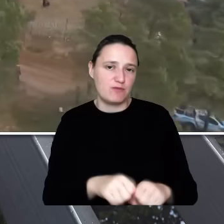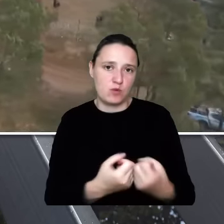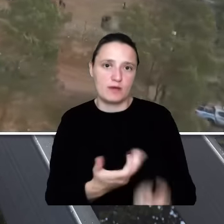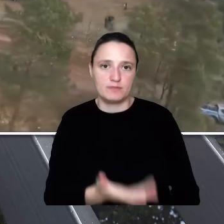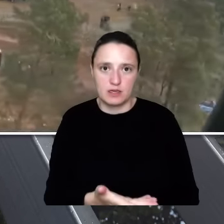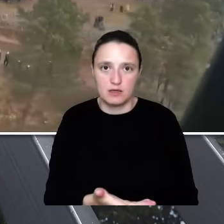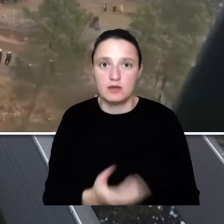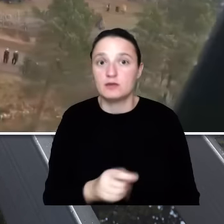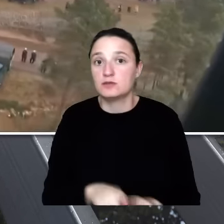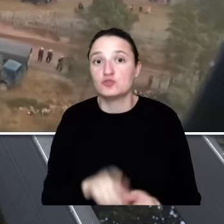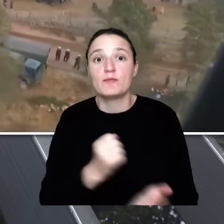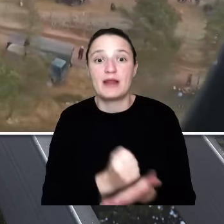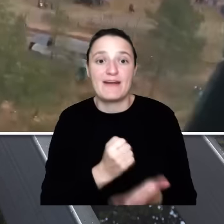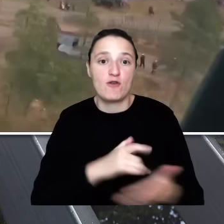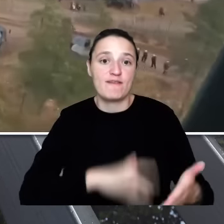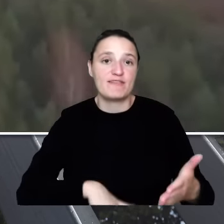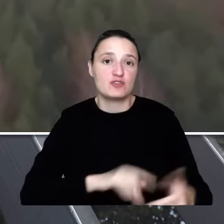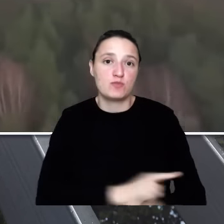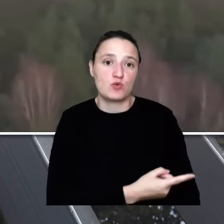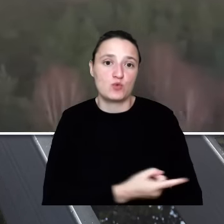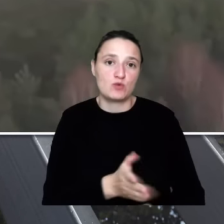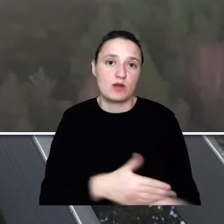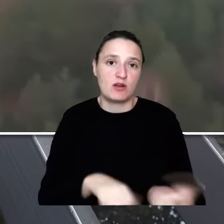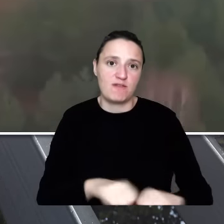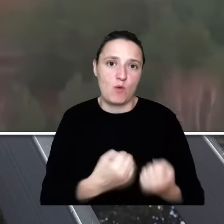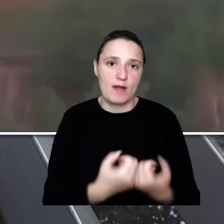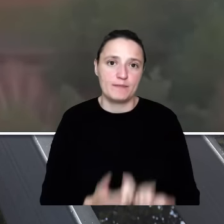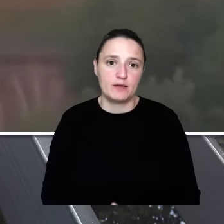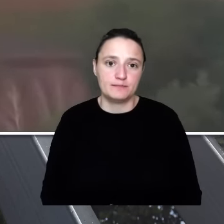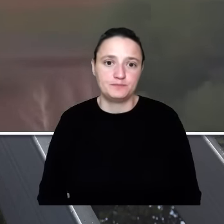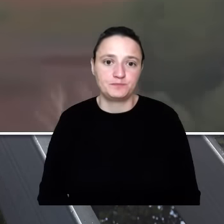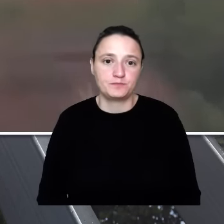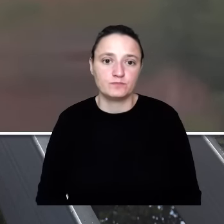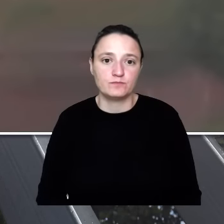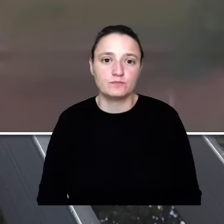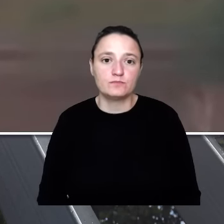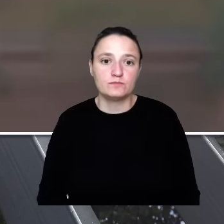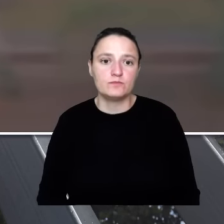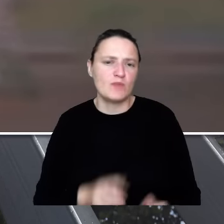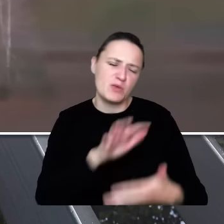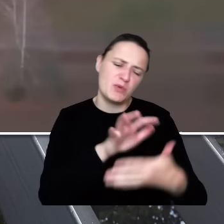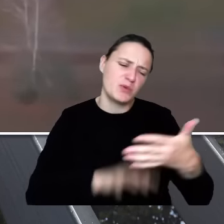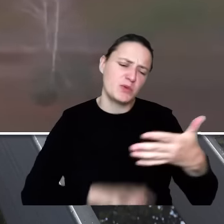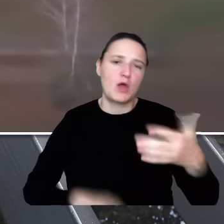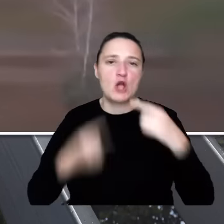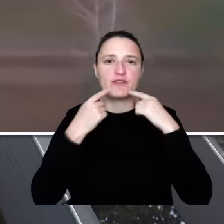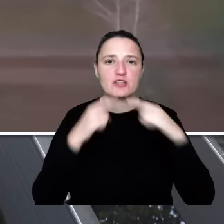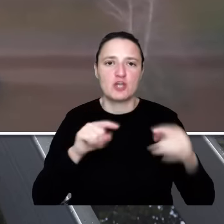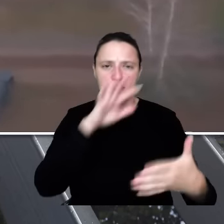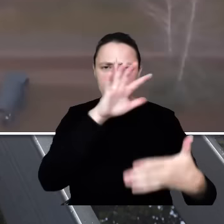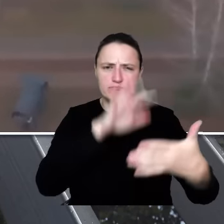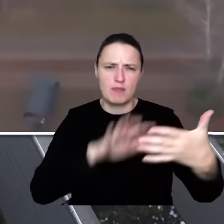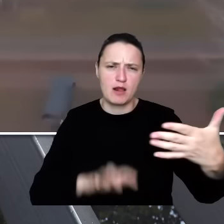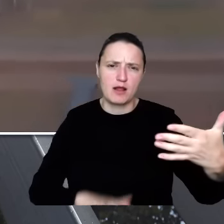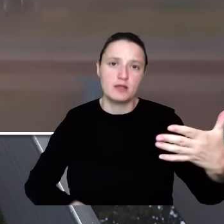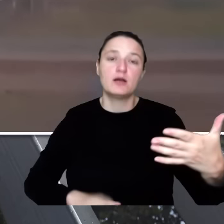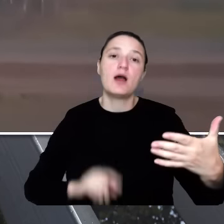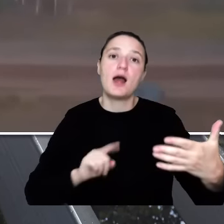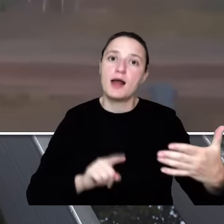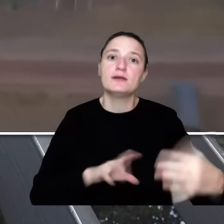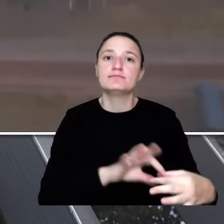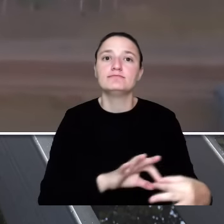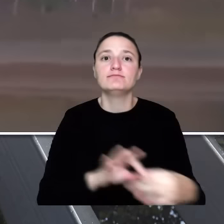prawo wewnętrzne prokuratury krajowej. Tutaj jest bardzo długie to oświadczenie, ale w każdym razie odnosi się do tego, że